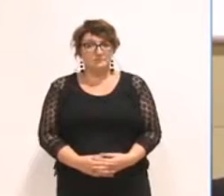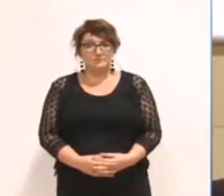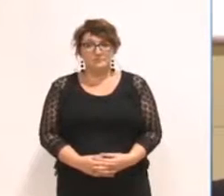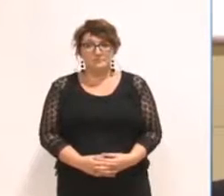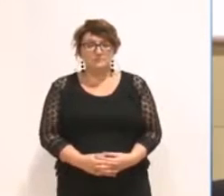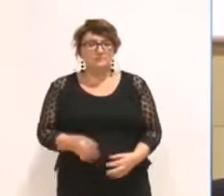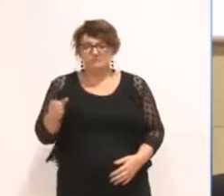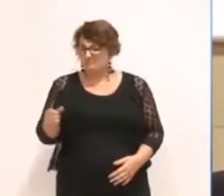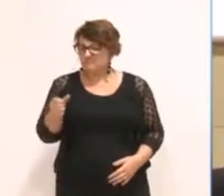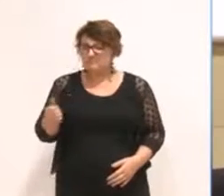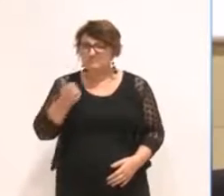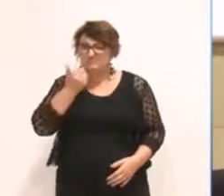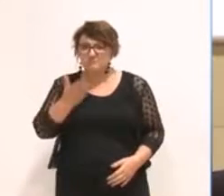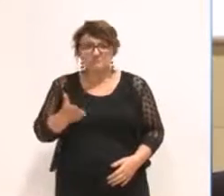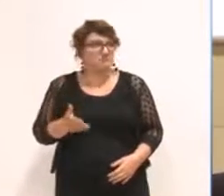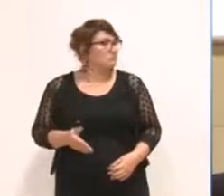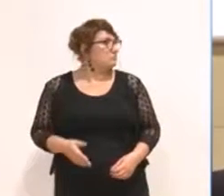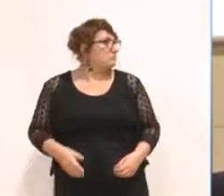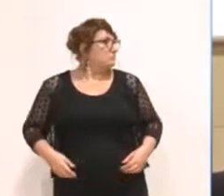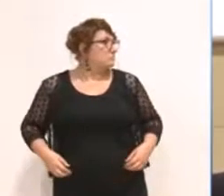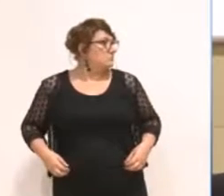J'arrive pas.